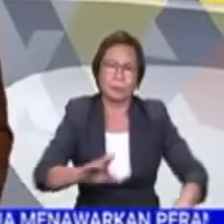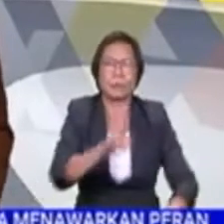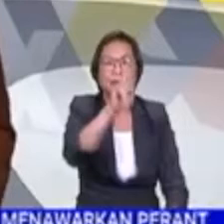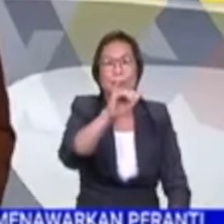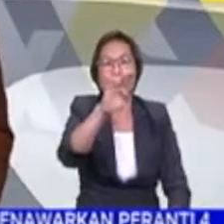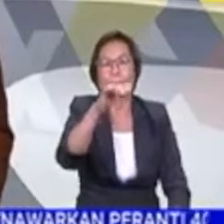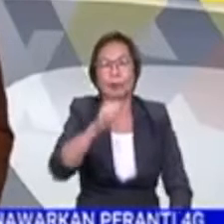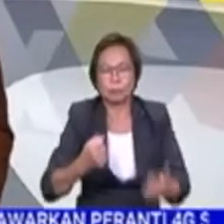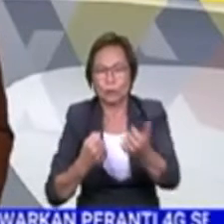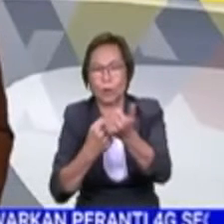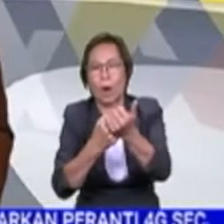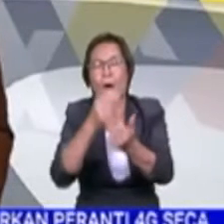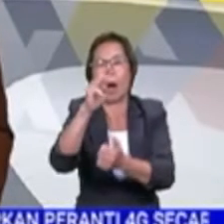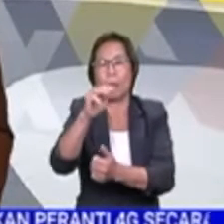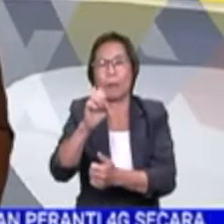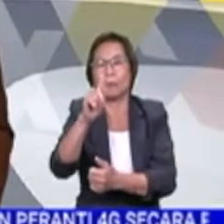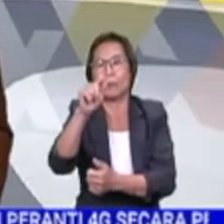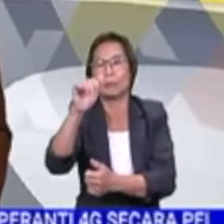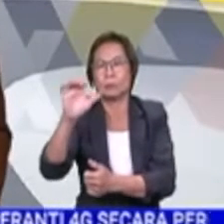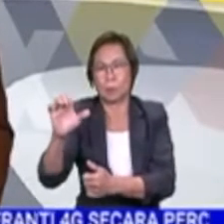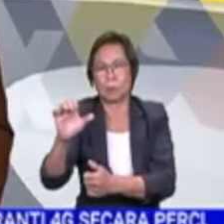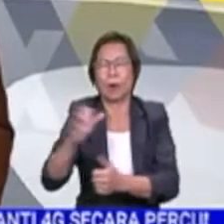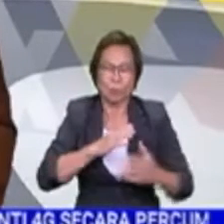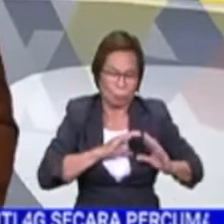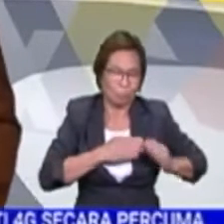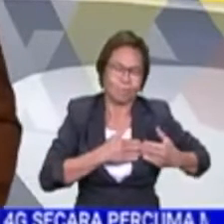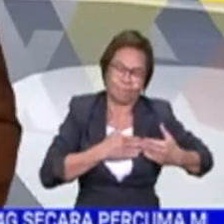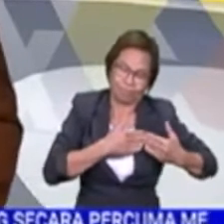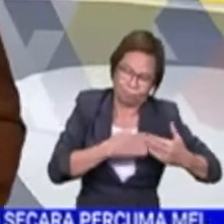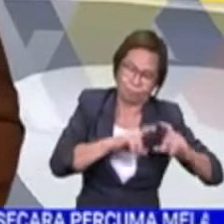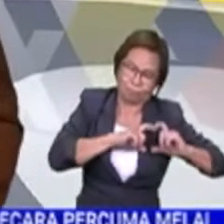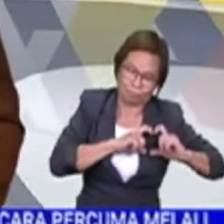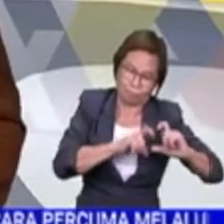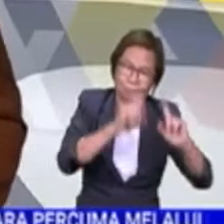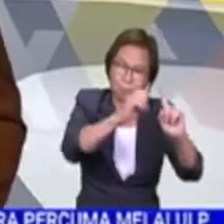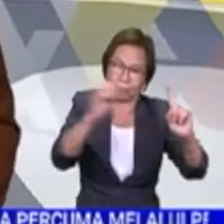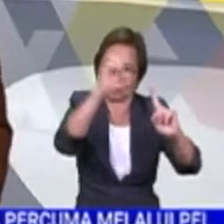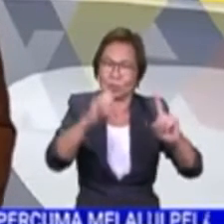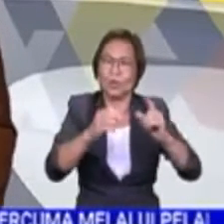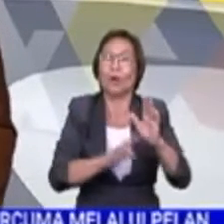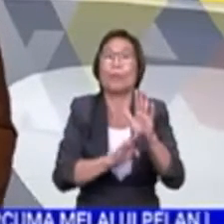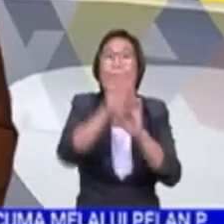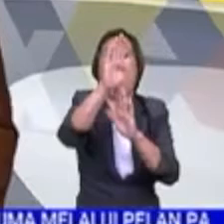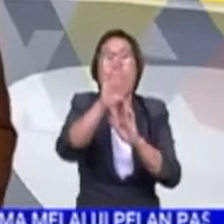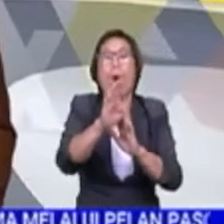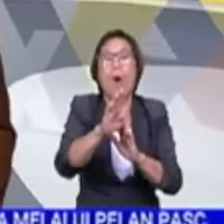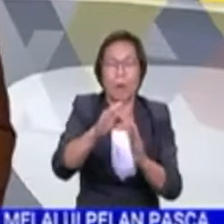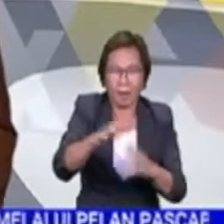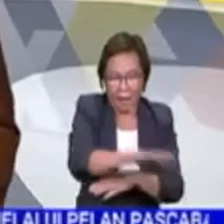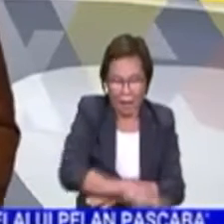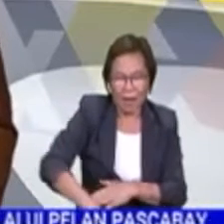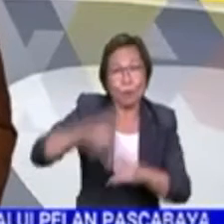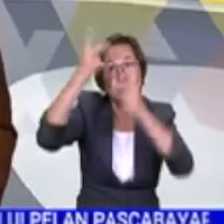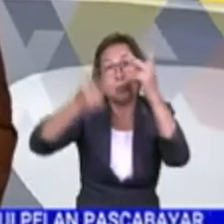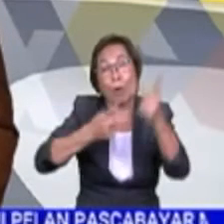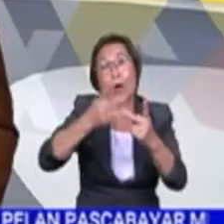sokongan Kementerian Pelancongan, Kesenian dan Kebudayaan komited mempertingkat potensi industri ekopelancongan menerusi inovasi